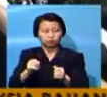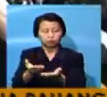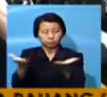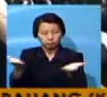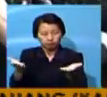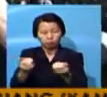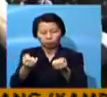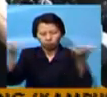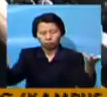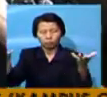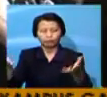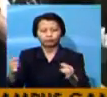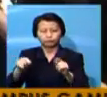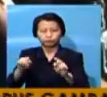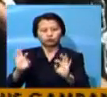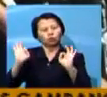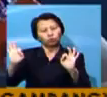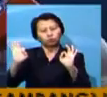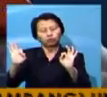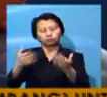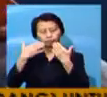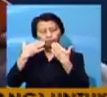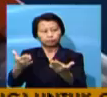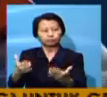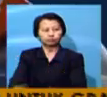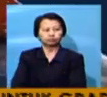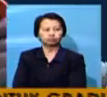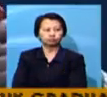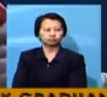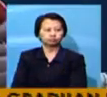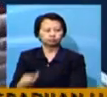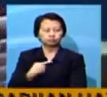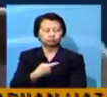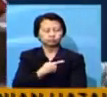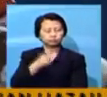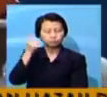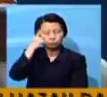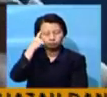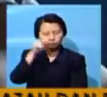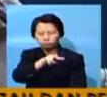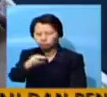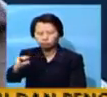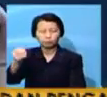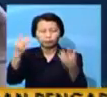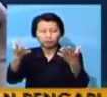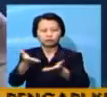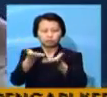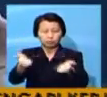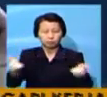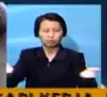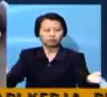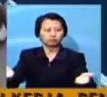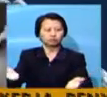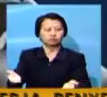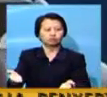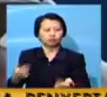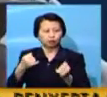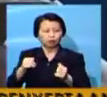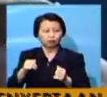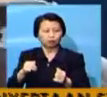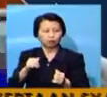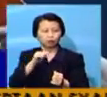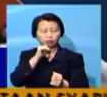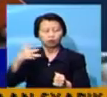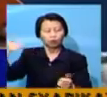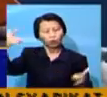and like being Part of It It's a Wonderful Thank you very much we expected to see a lot of things especially the uh unarmed